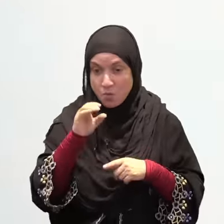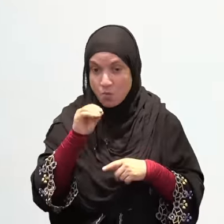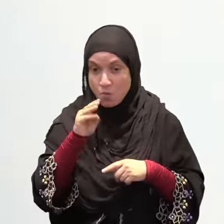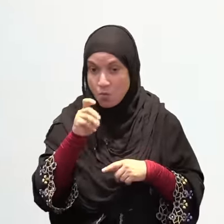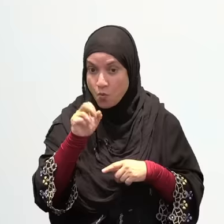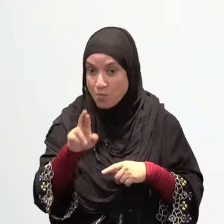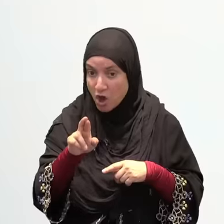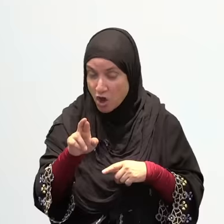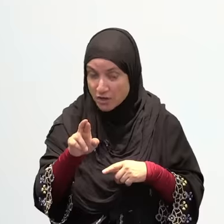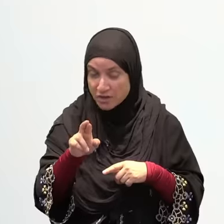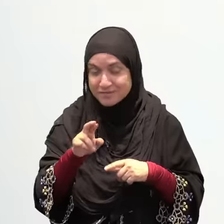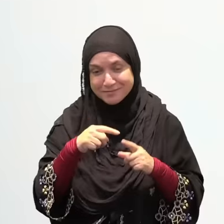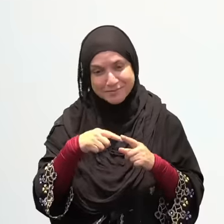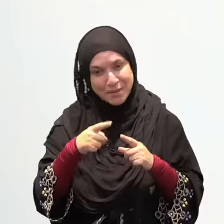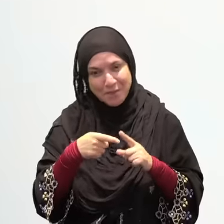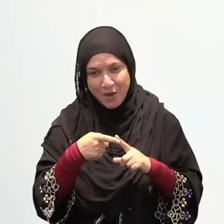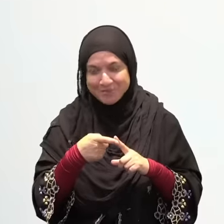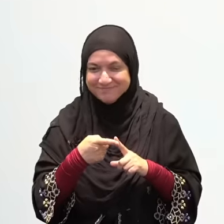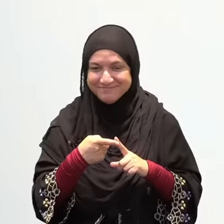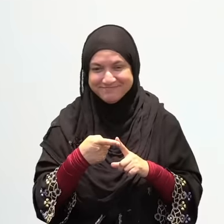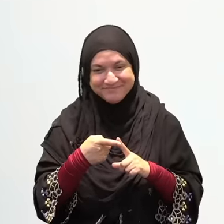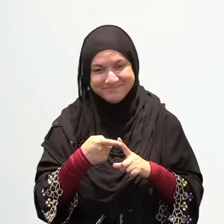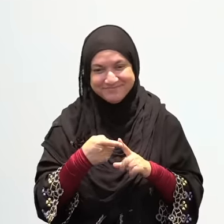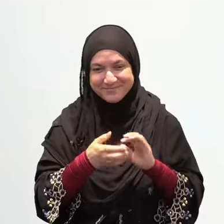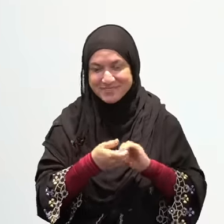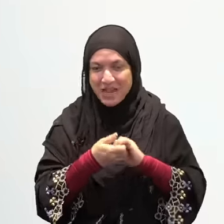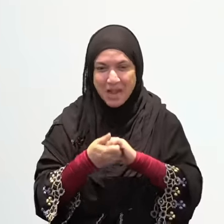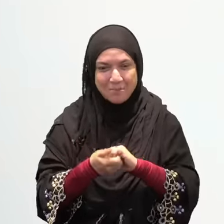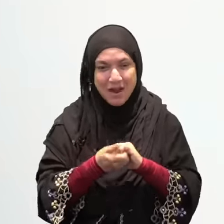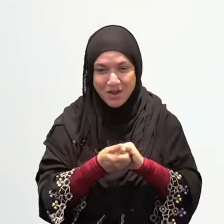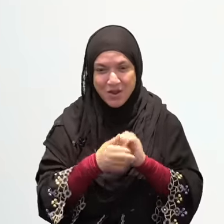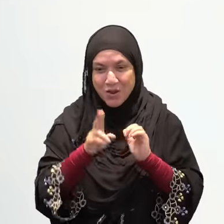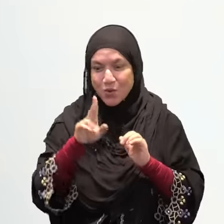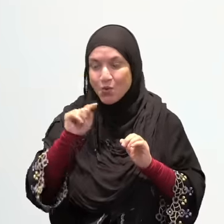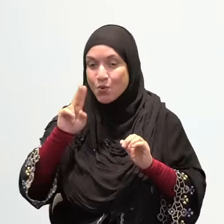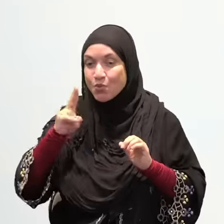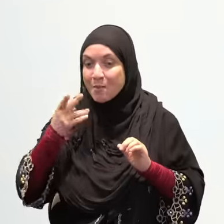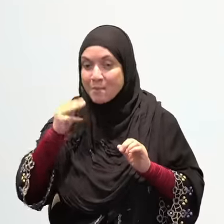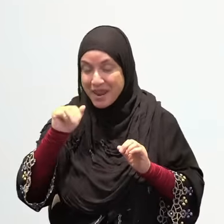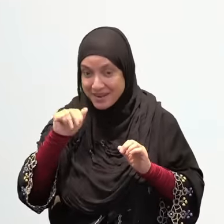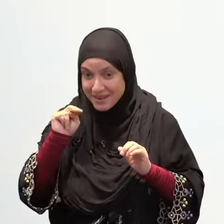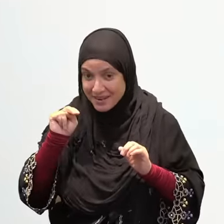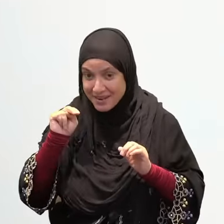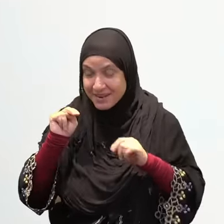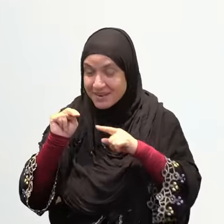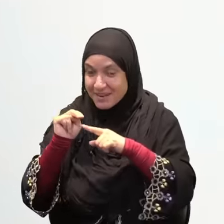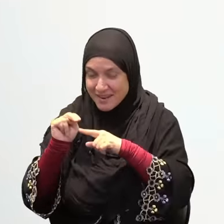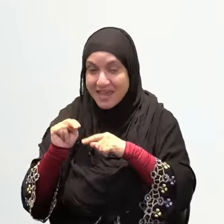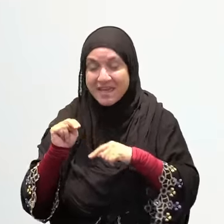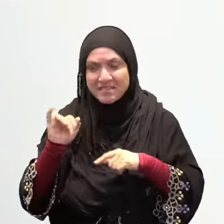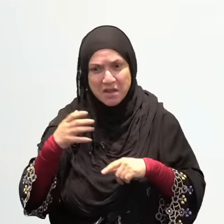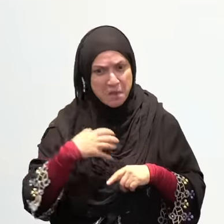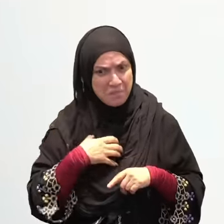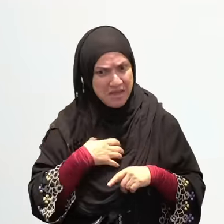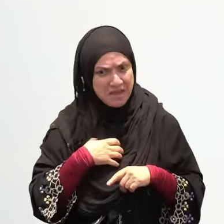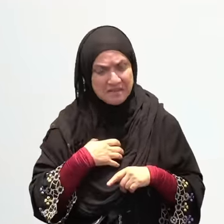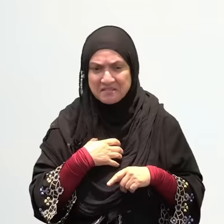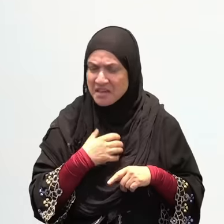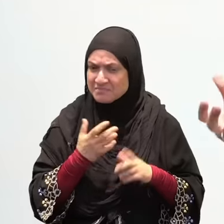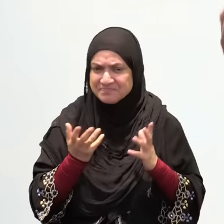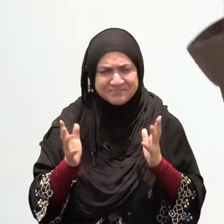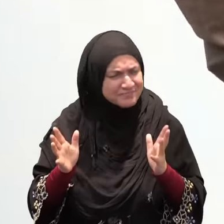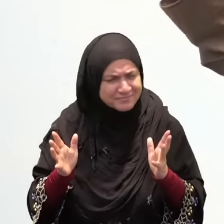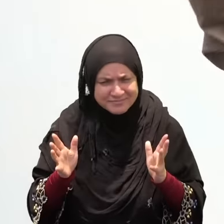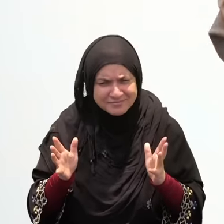of this terminology is not known. I'll go through it in a bit. Do you know that he wasn't there the day that companions took a pledge with the Prophet ﷺ to